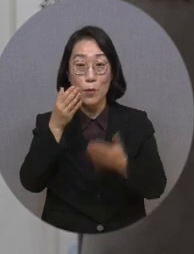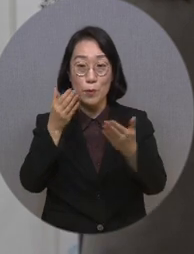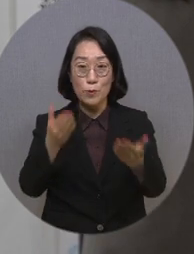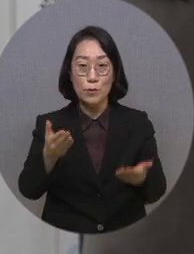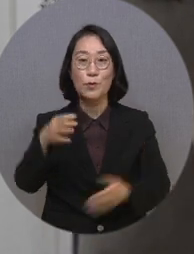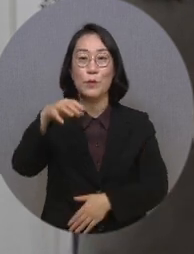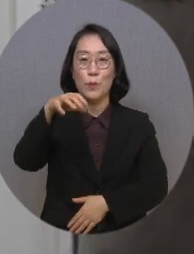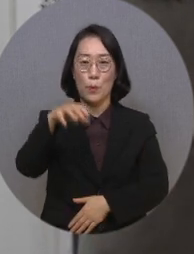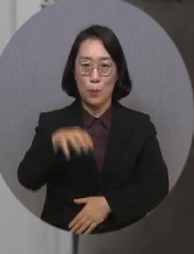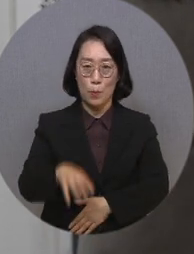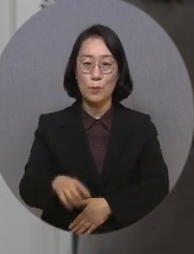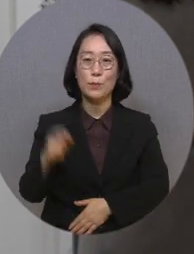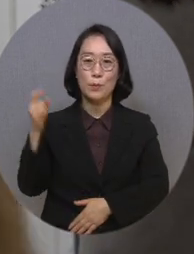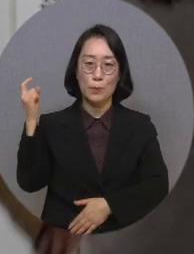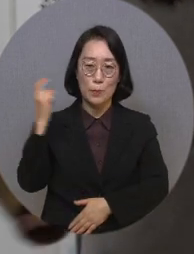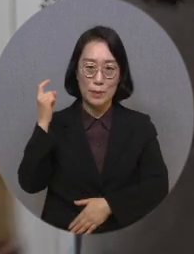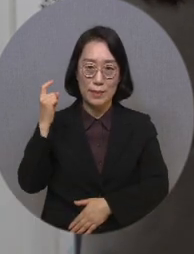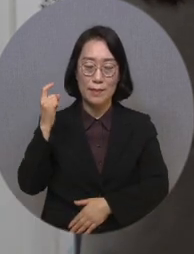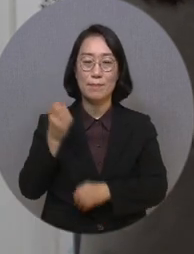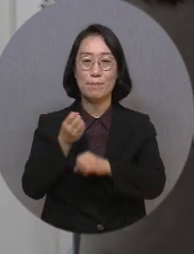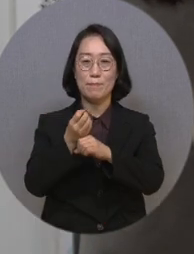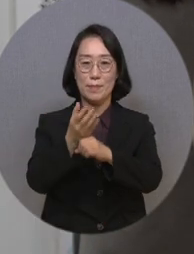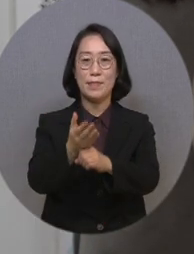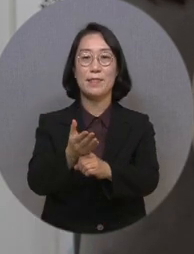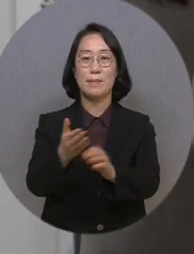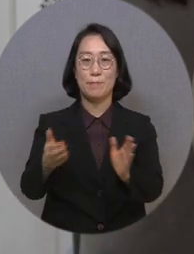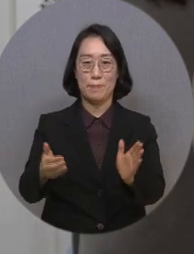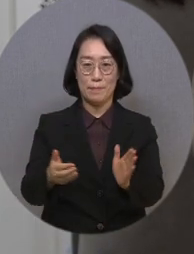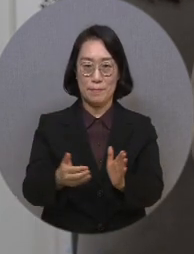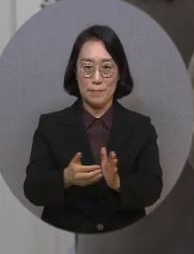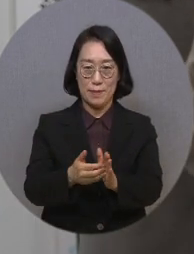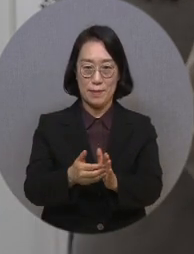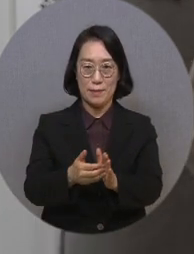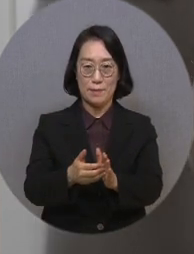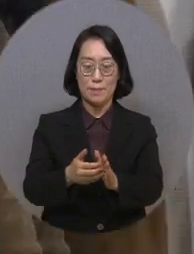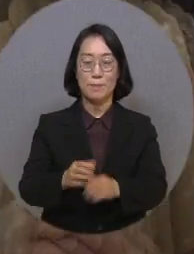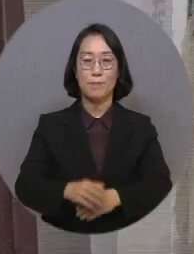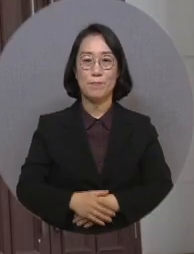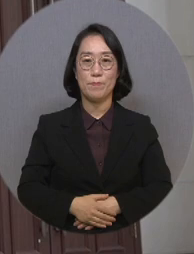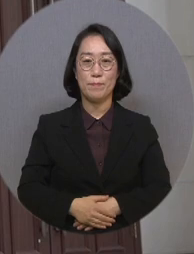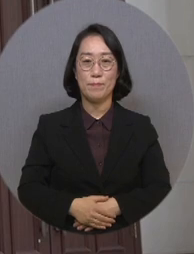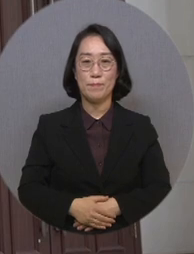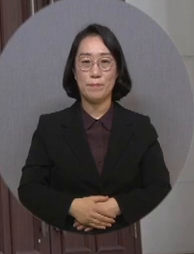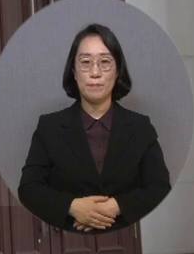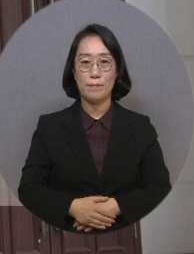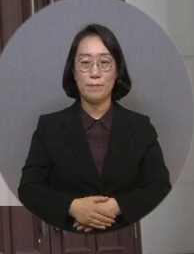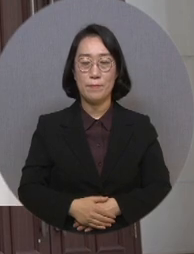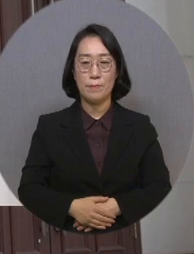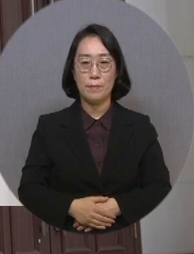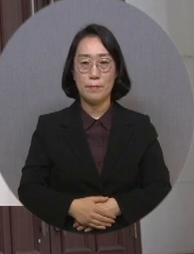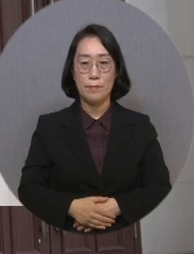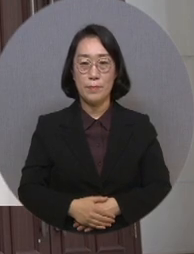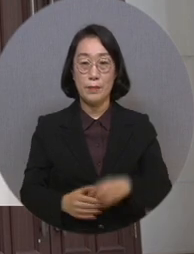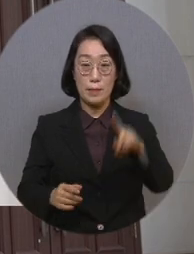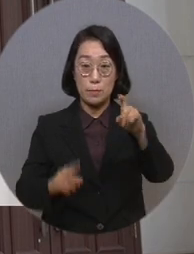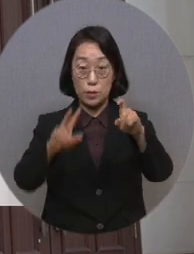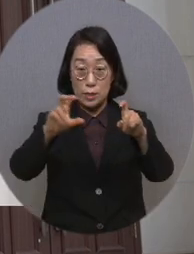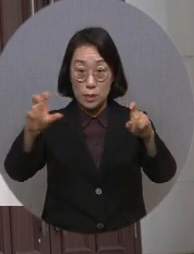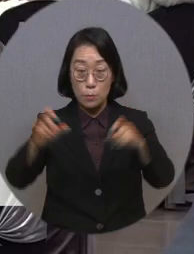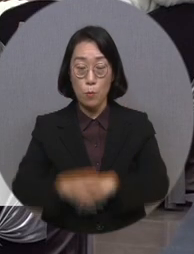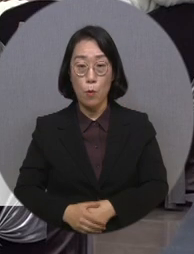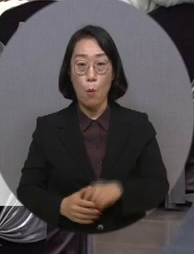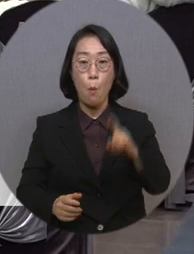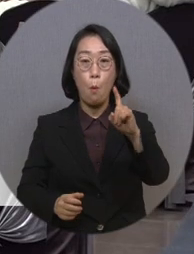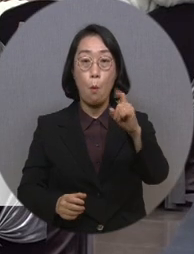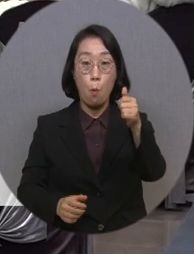이야기를 전하는 시청 로비에서 복지TV 경기방송 정은선입니다. 지난 25일 충남 홍성군